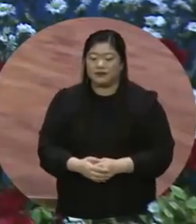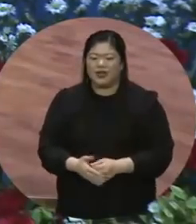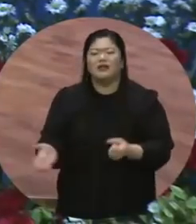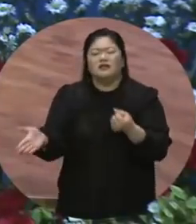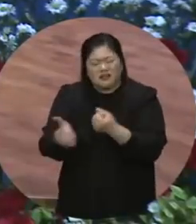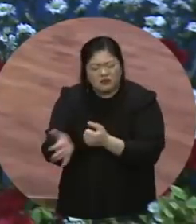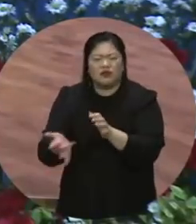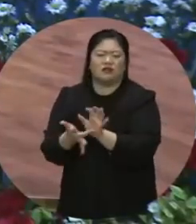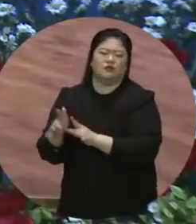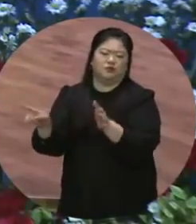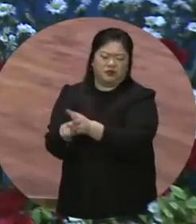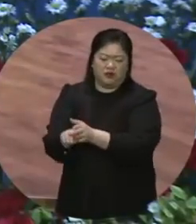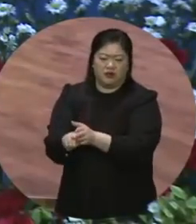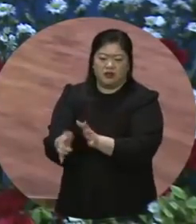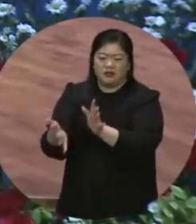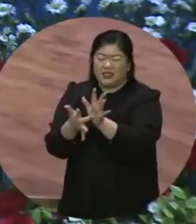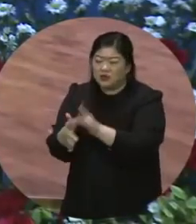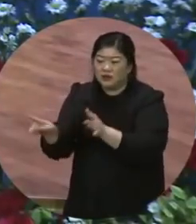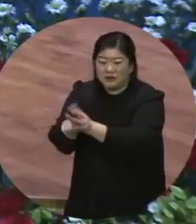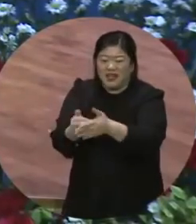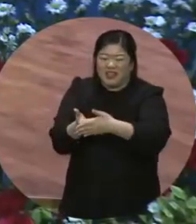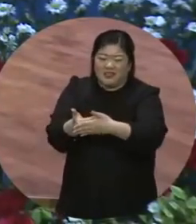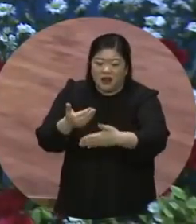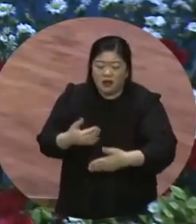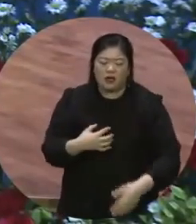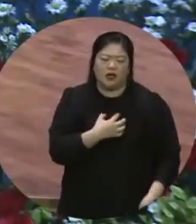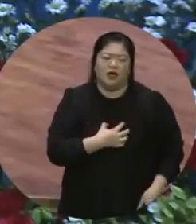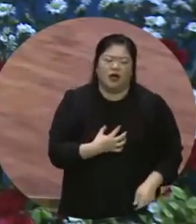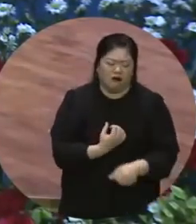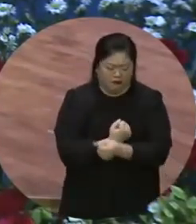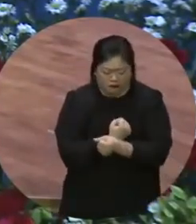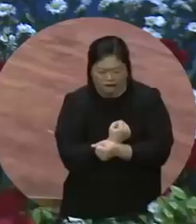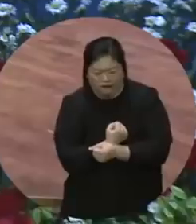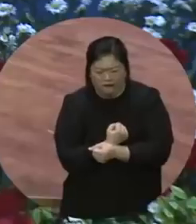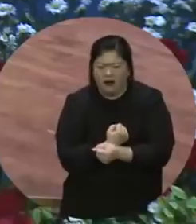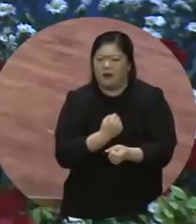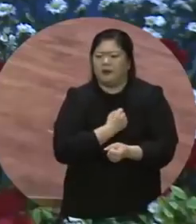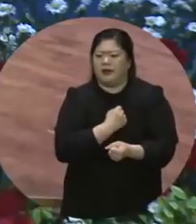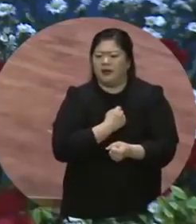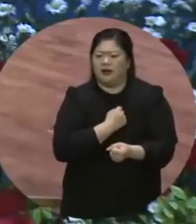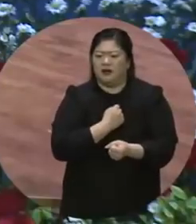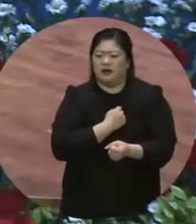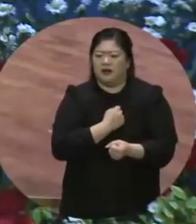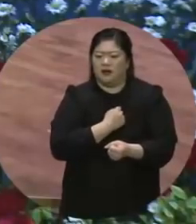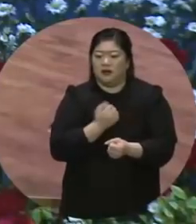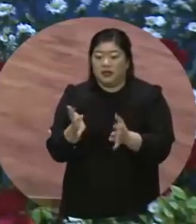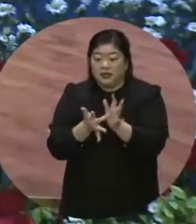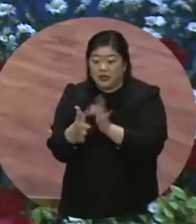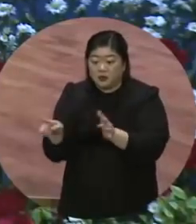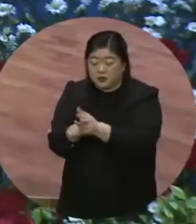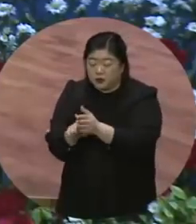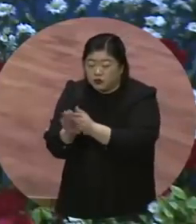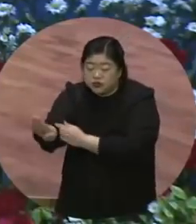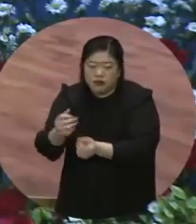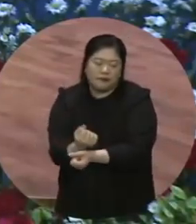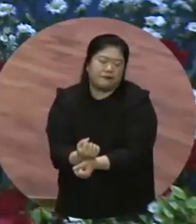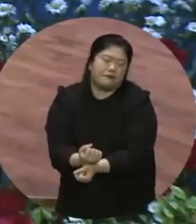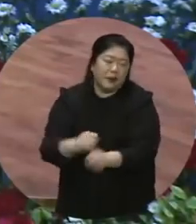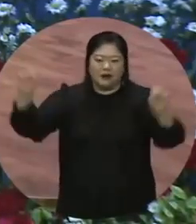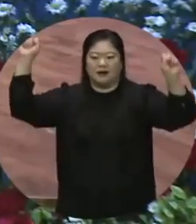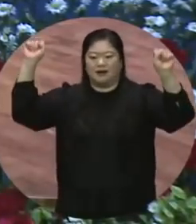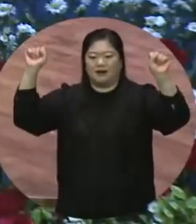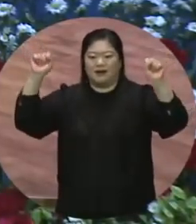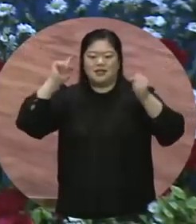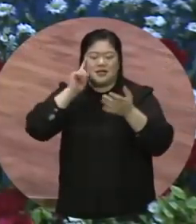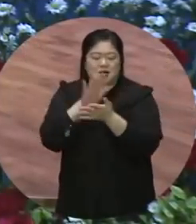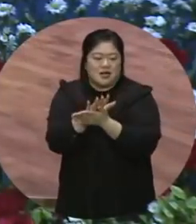거예요. 예수 믿고 여러분 이 천국 가자 말이 이 말이에요. 예수 믿는 순간에